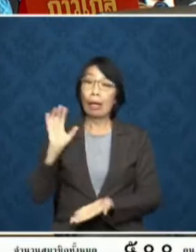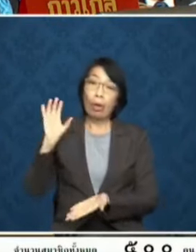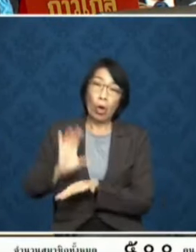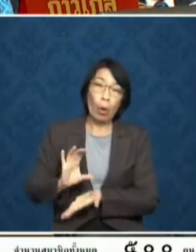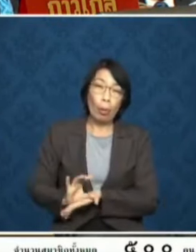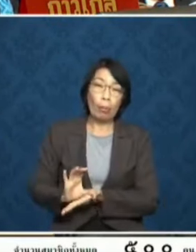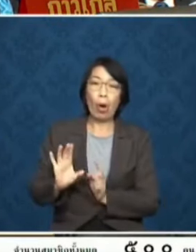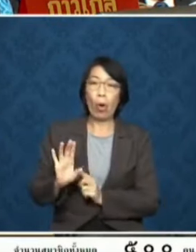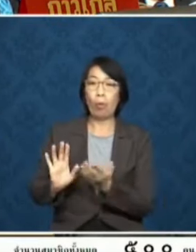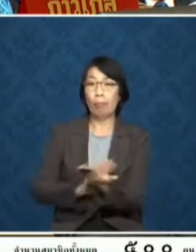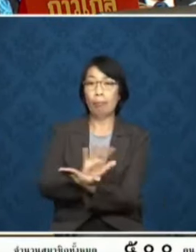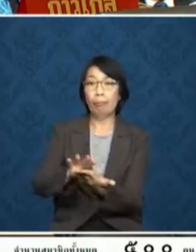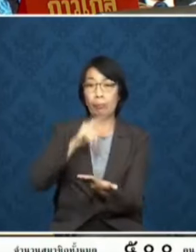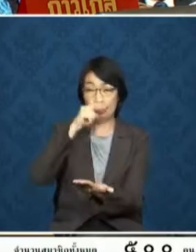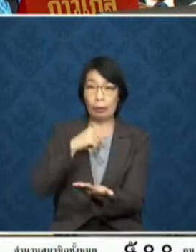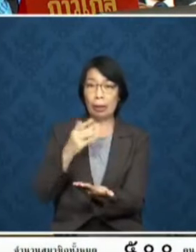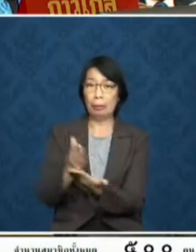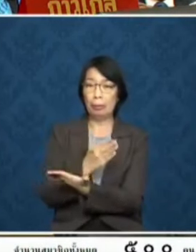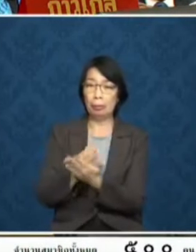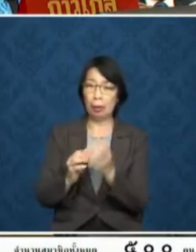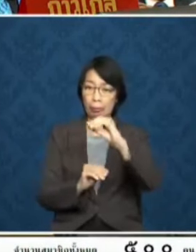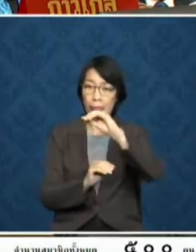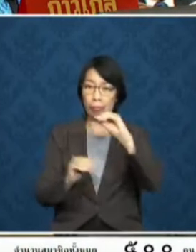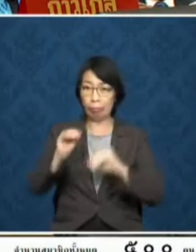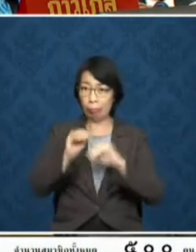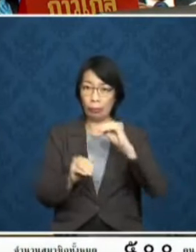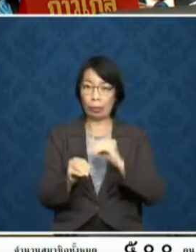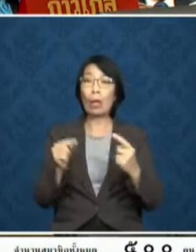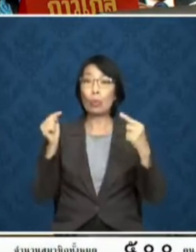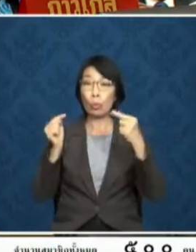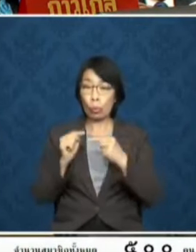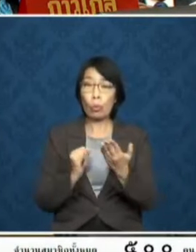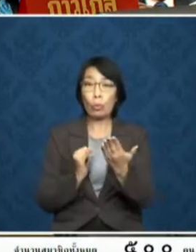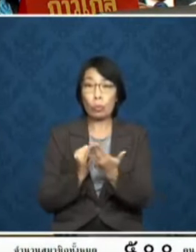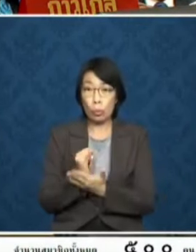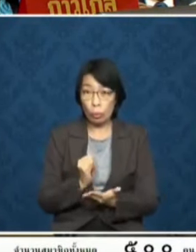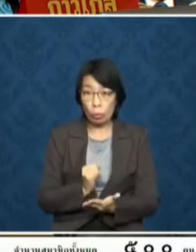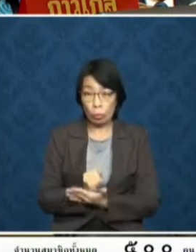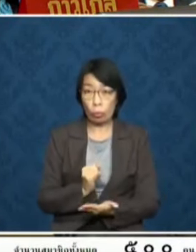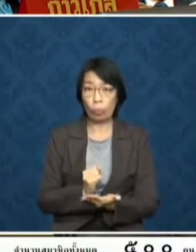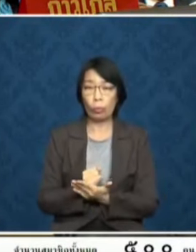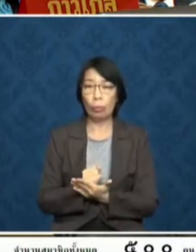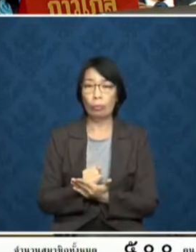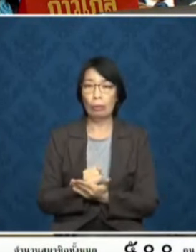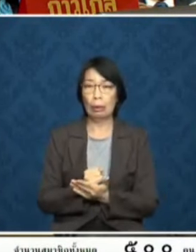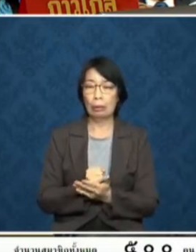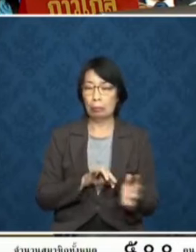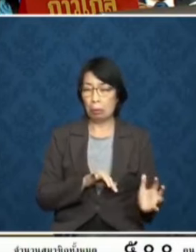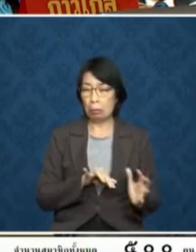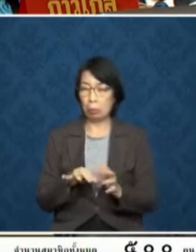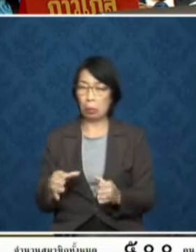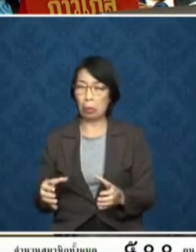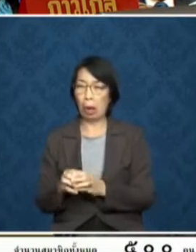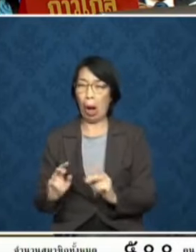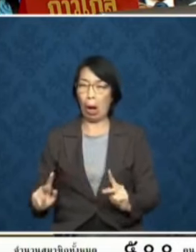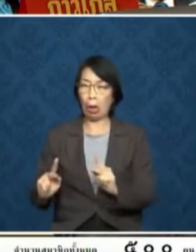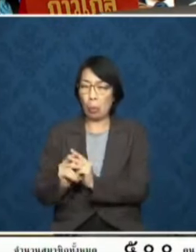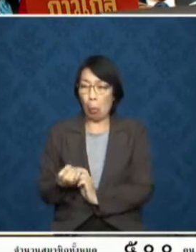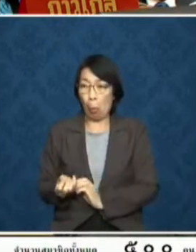ยากรของประเทศนี้ถูกจัดลำดับความสำคัญอย่างถูกที่ถูกทางนะคะไม่กระจุกตัวอยู่แค่กระทรวงใดกระทรว